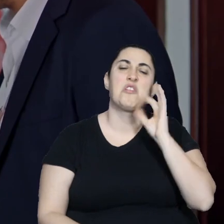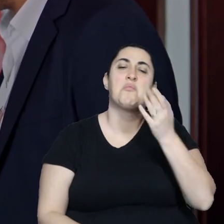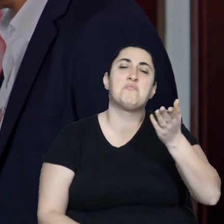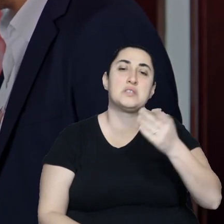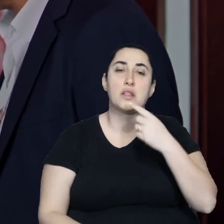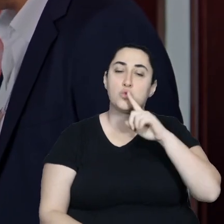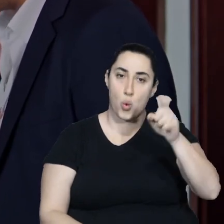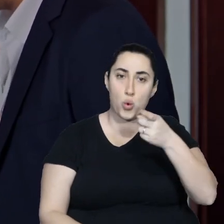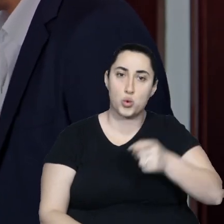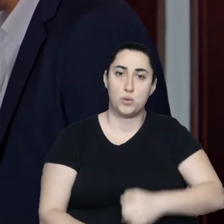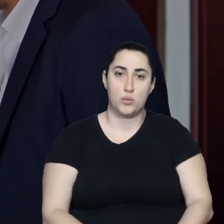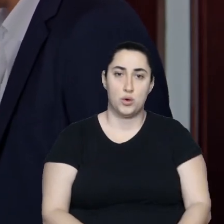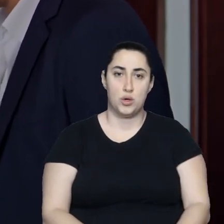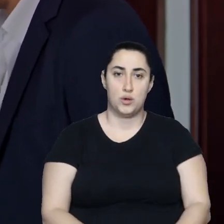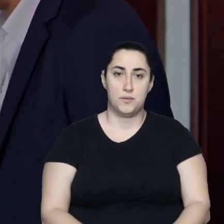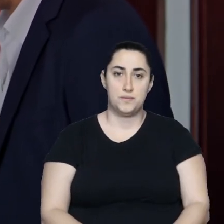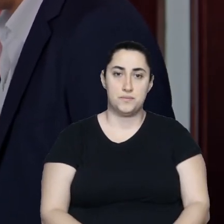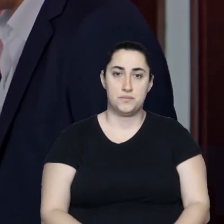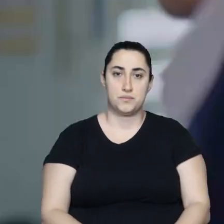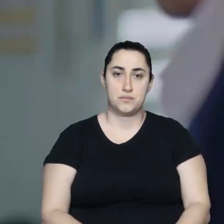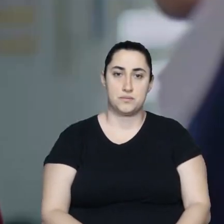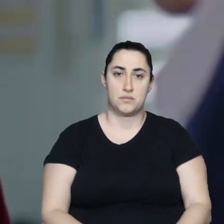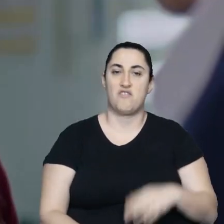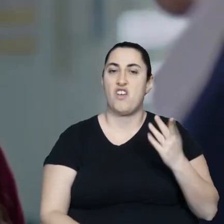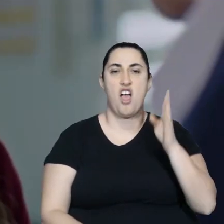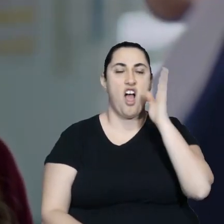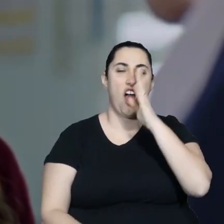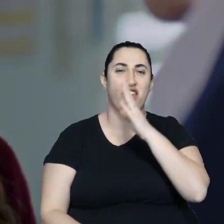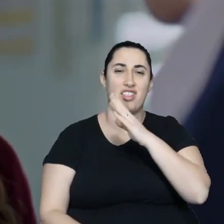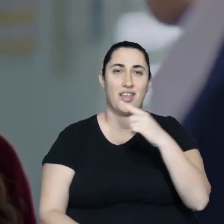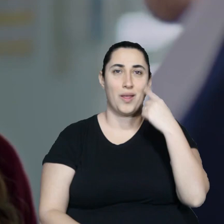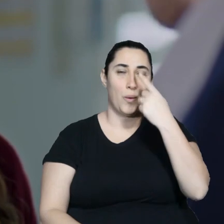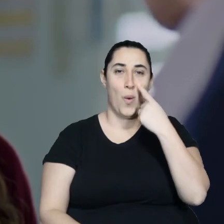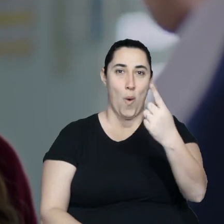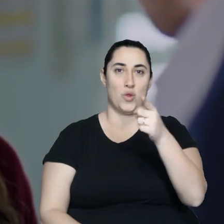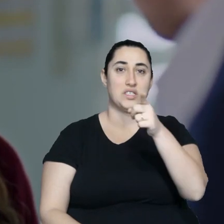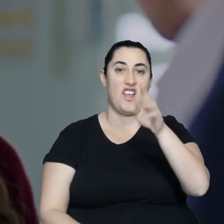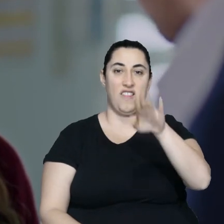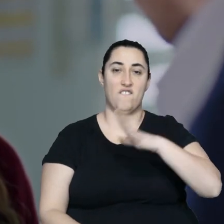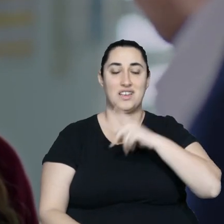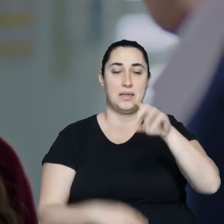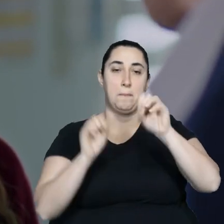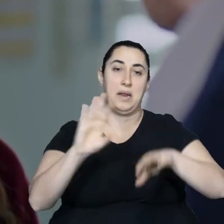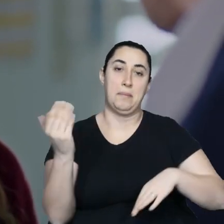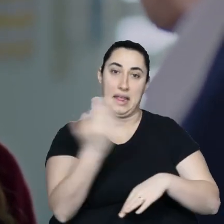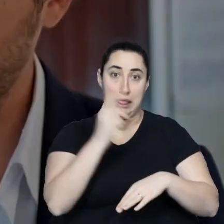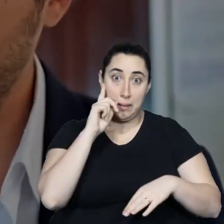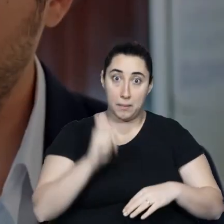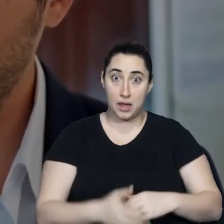neyim oluyorsun diye sordun mu? Ha? Ya da aynadaki yansıman sen oradayken seni terk etti